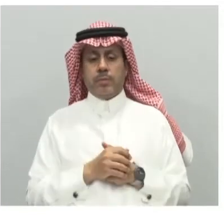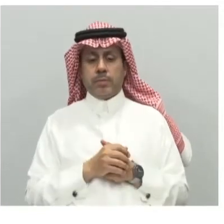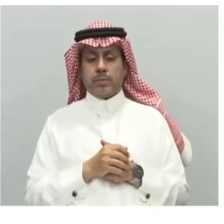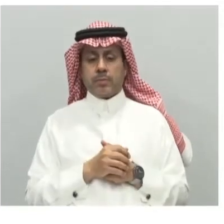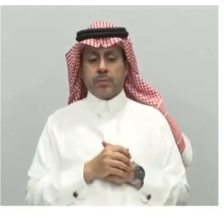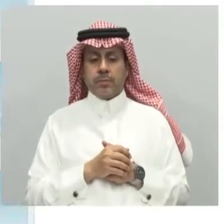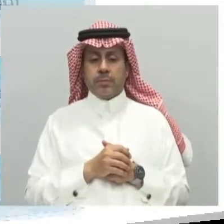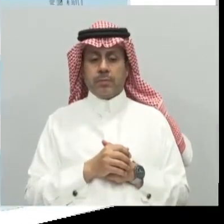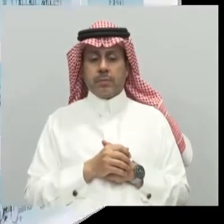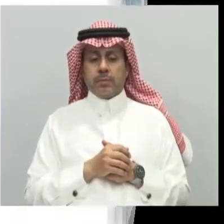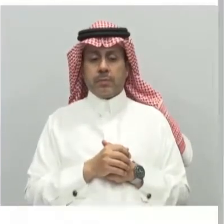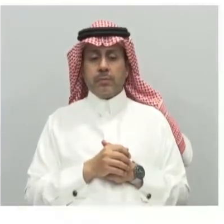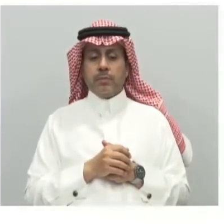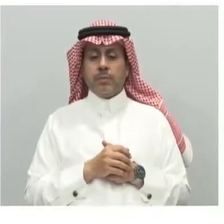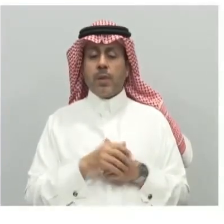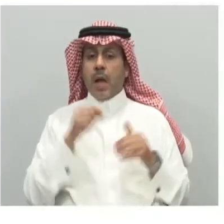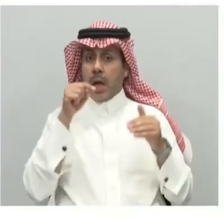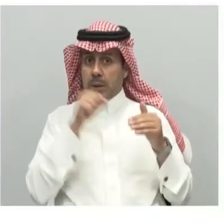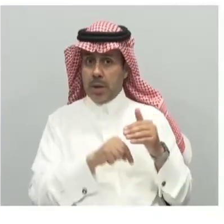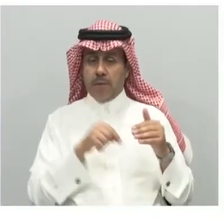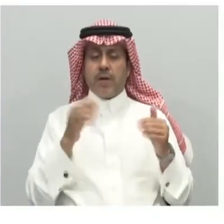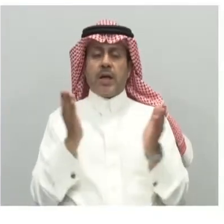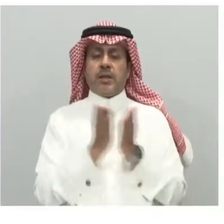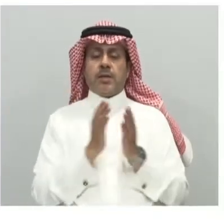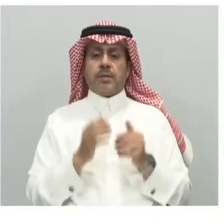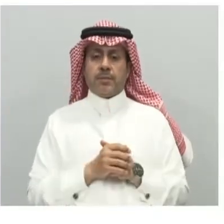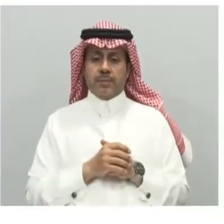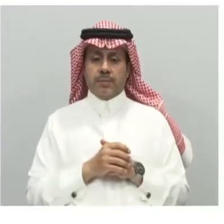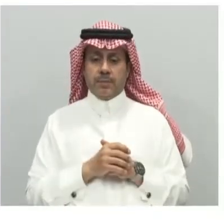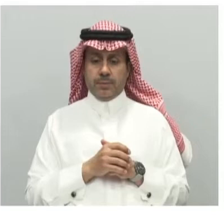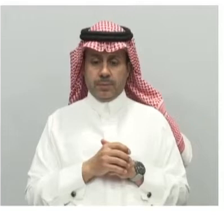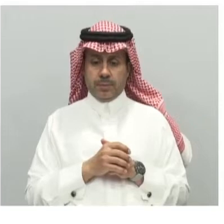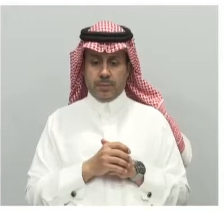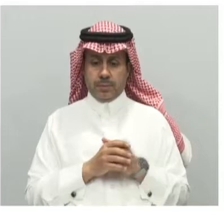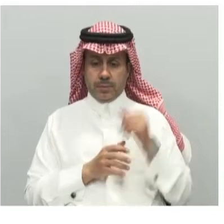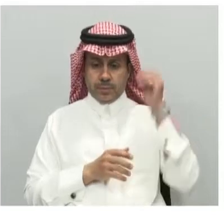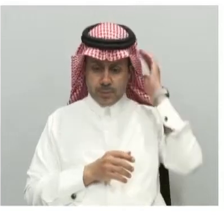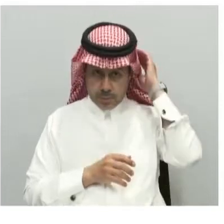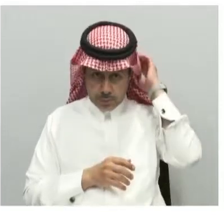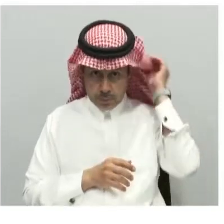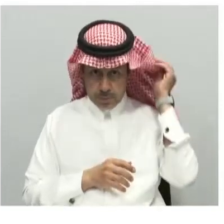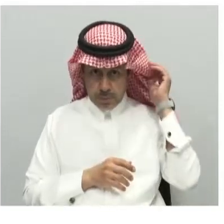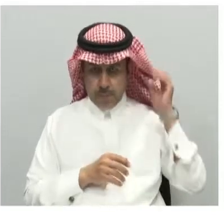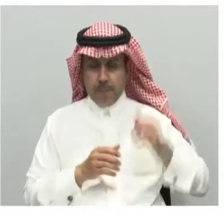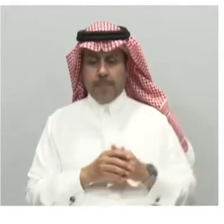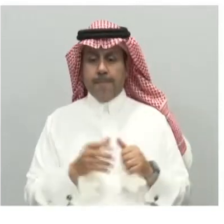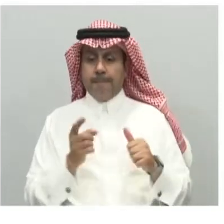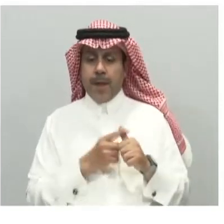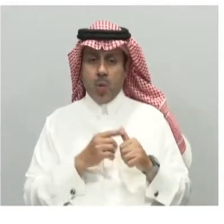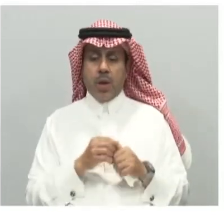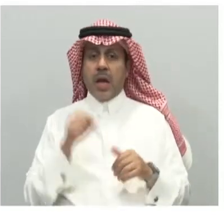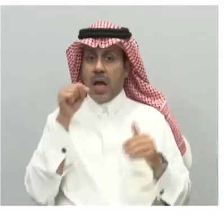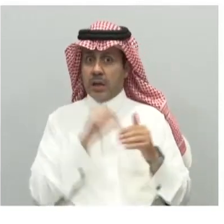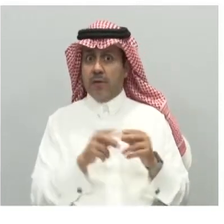الدرس الذي معنا الذي نستعرض واياكم ابرز واهم اهدافه المرسومه عندنا اول هدف